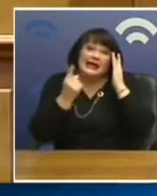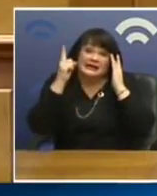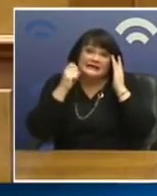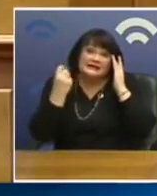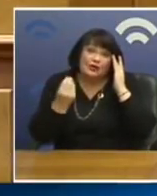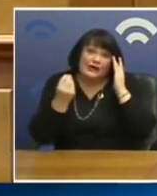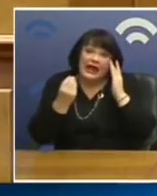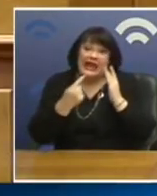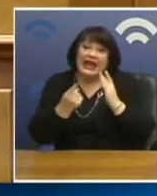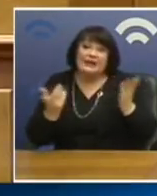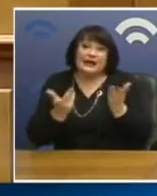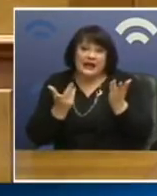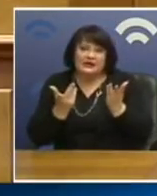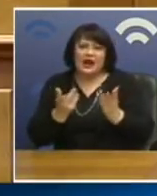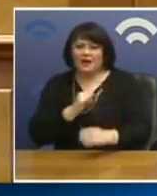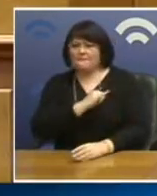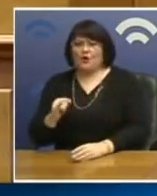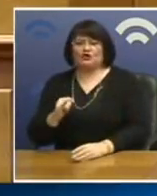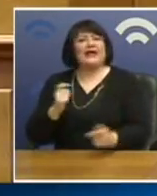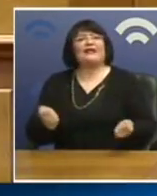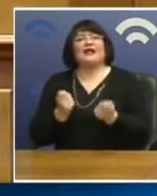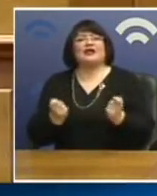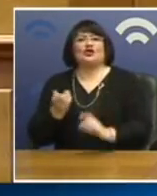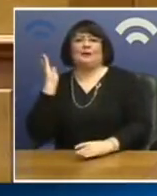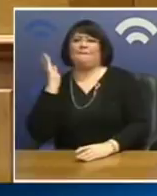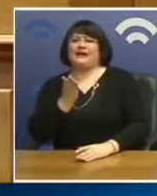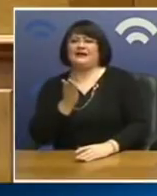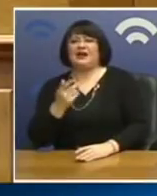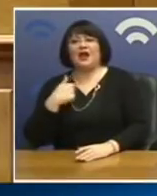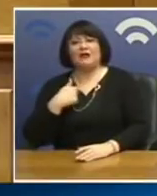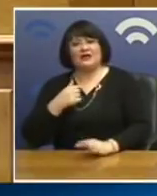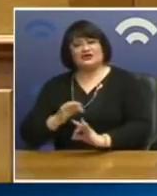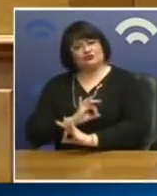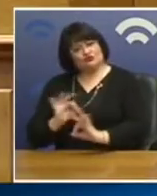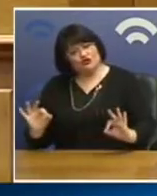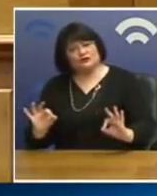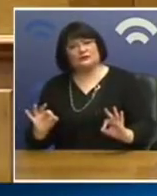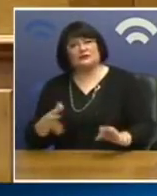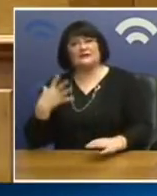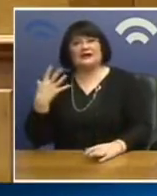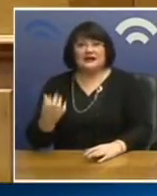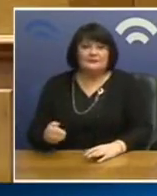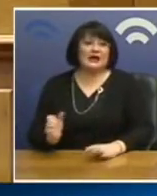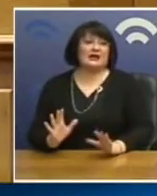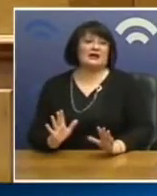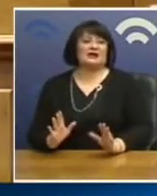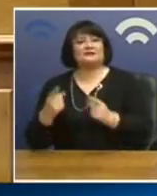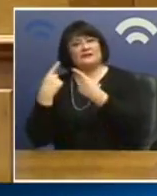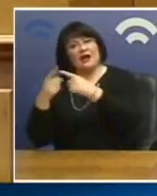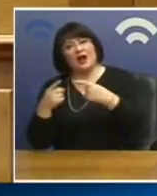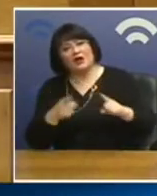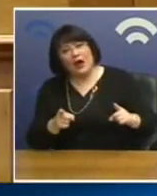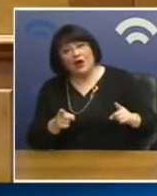εκτίωταν. Και εμείς ήρθαμε να αποκαταστήσουμε την αξιοπιστία λέγοντας, ναι, υπάρχει διάκριση ανάμεσα στην κατοχή και στην